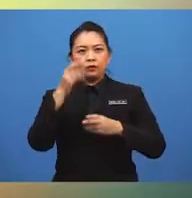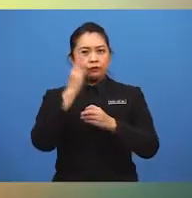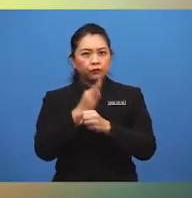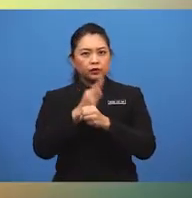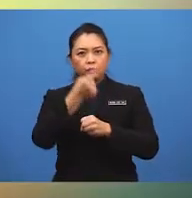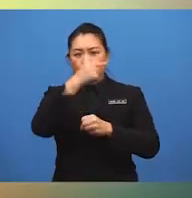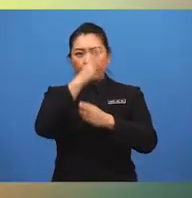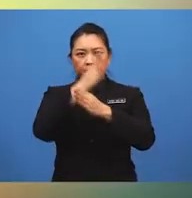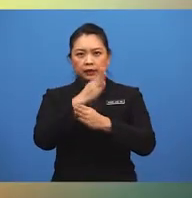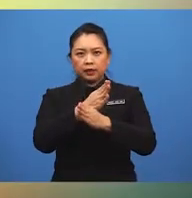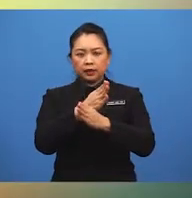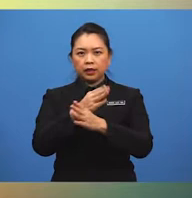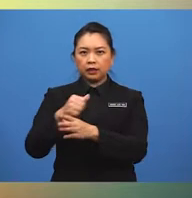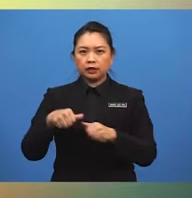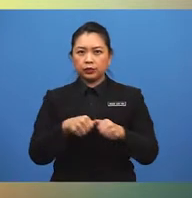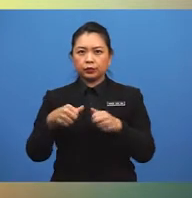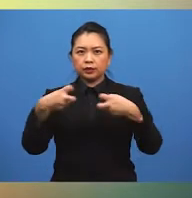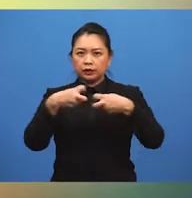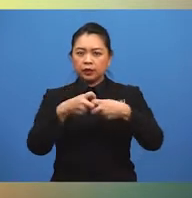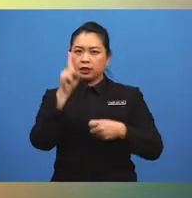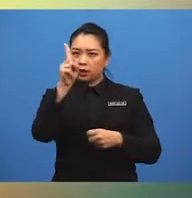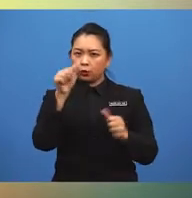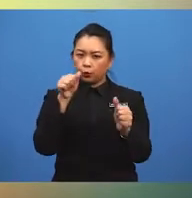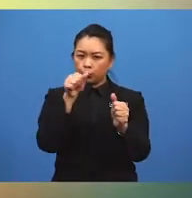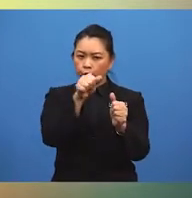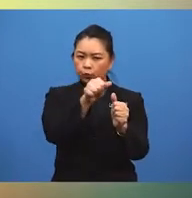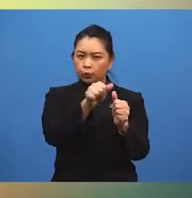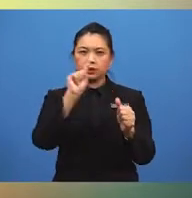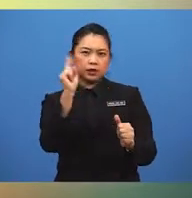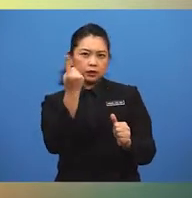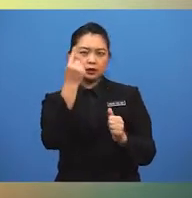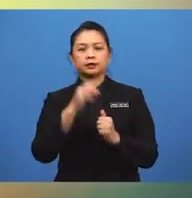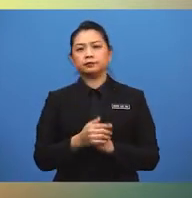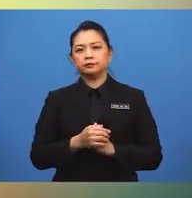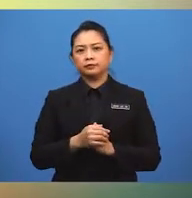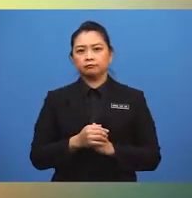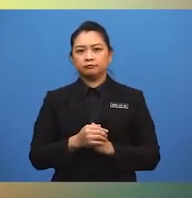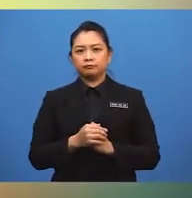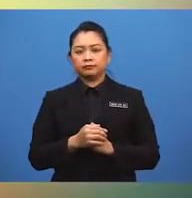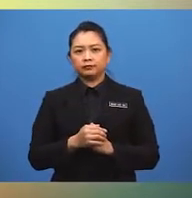berfungsi untuk membenarkan arus mengalir dalam satu arah sahaja.